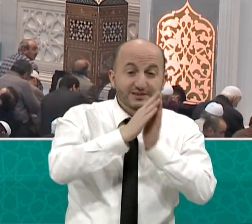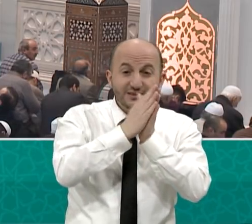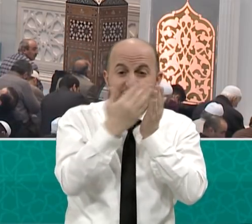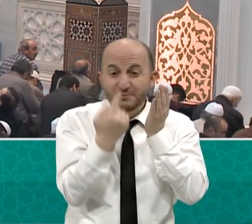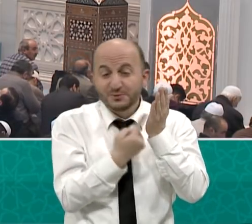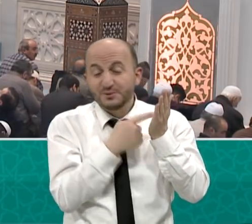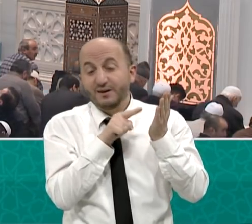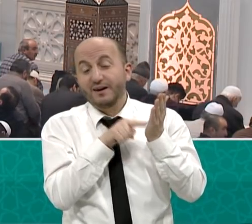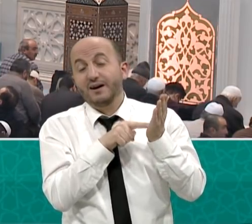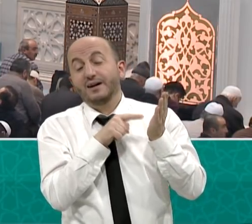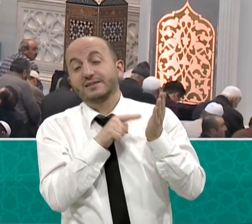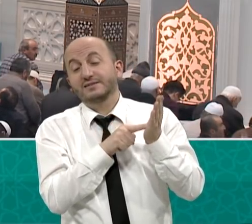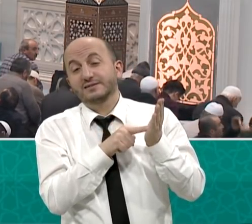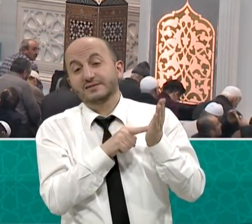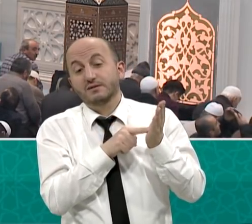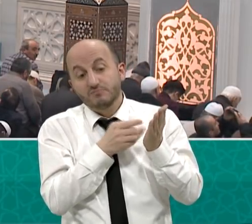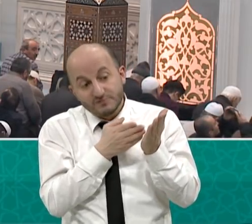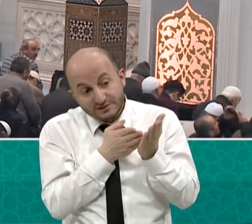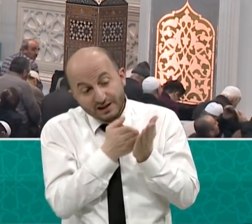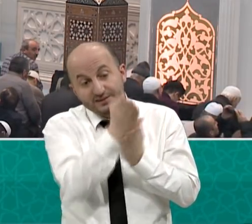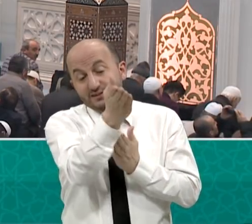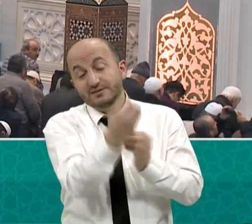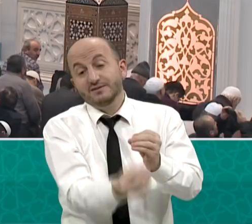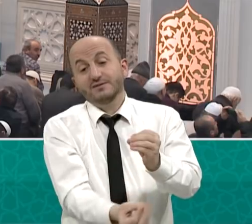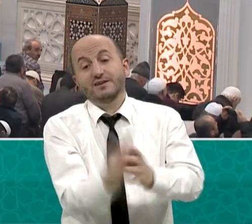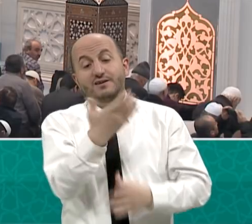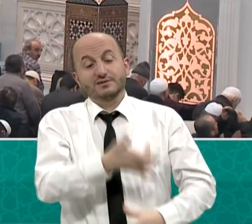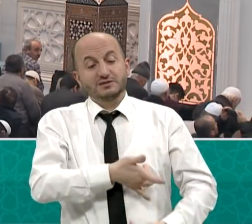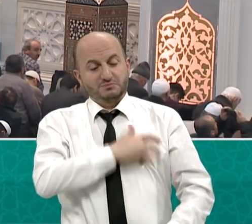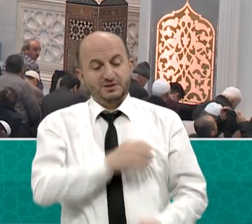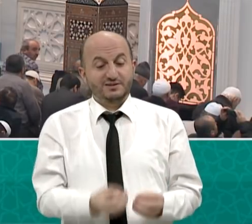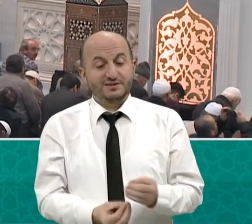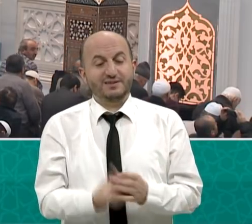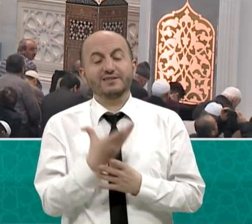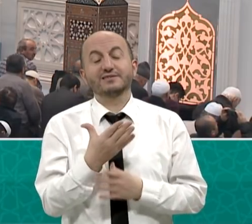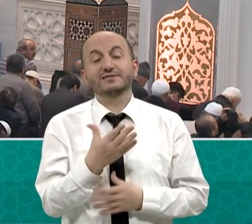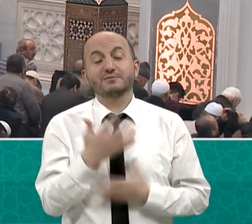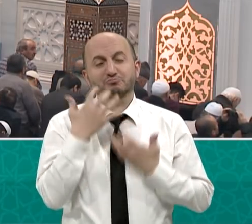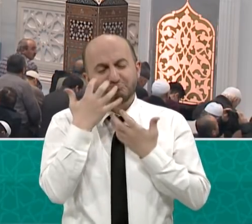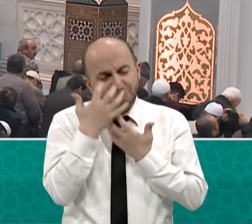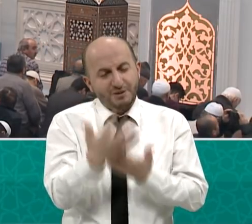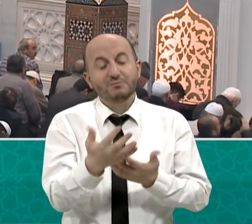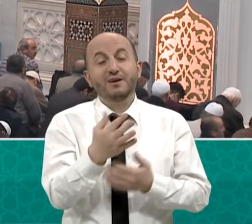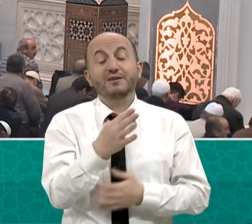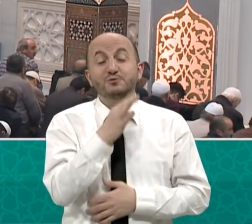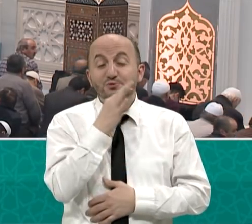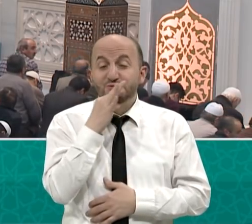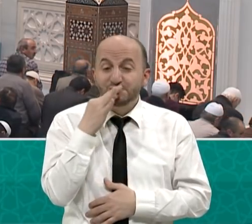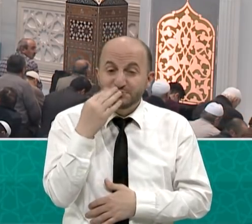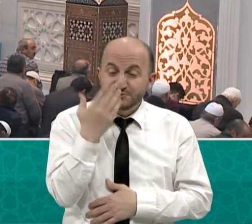onlara bahşettiğimiz bu kitap hidayetin kaynağıdır ve onlar için bir rahmet, bir